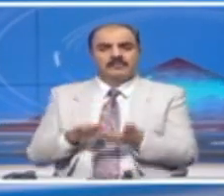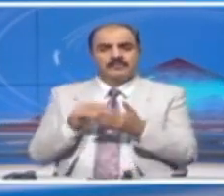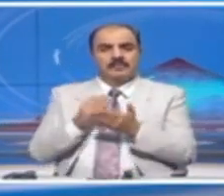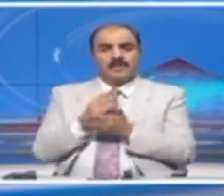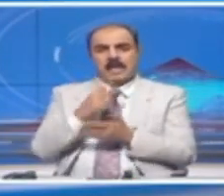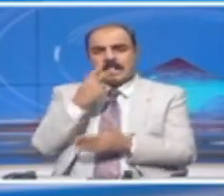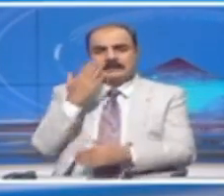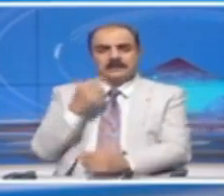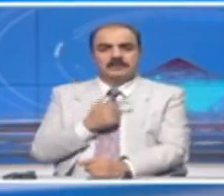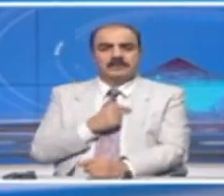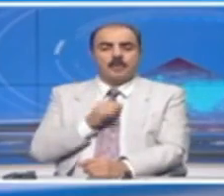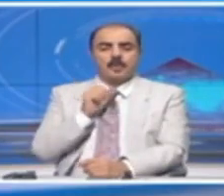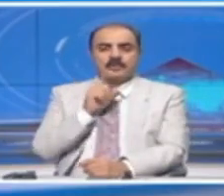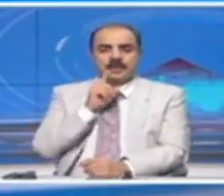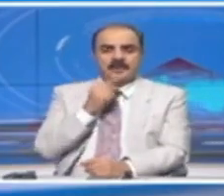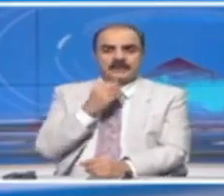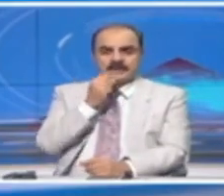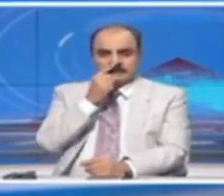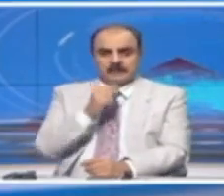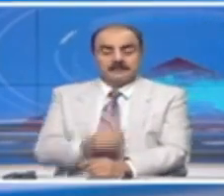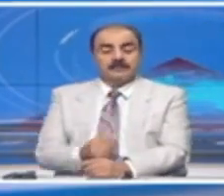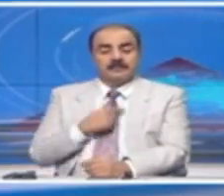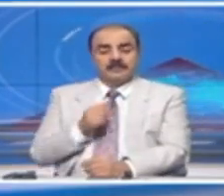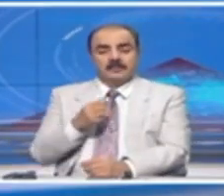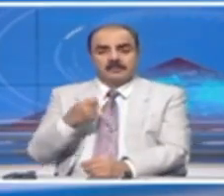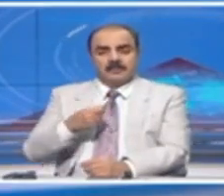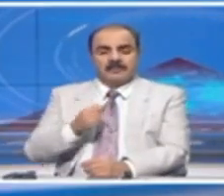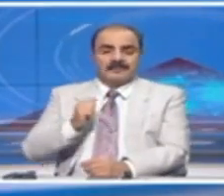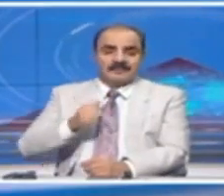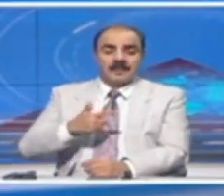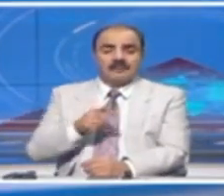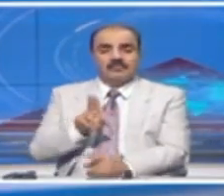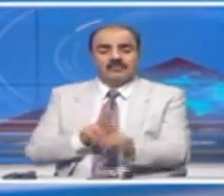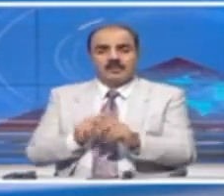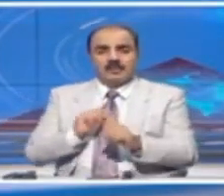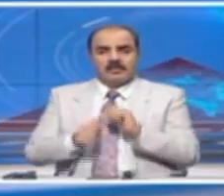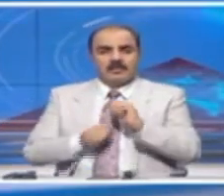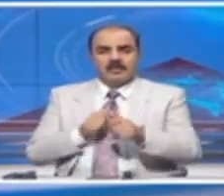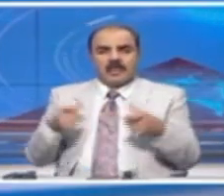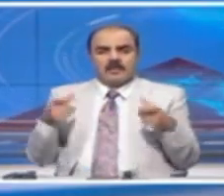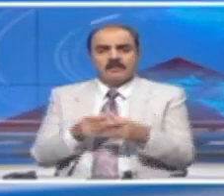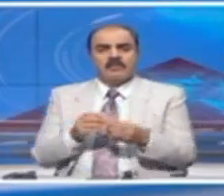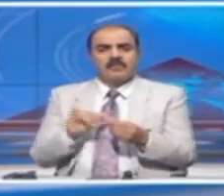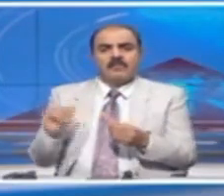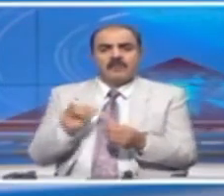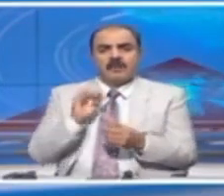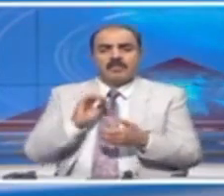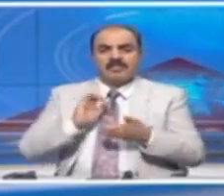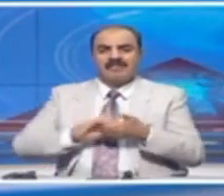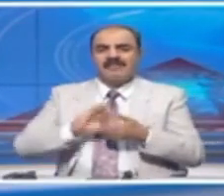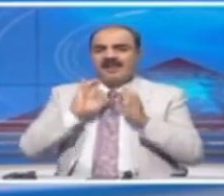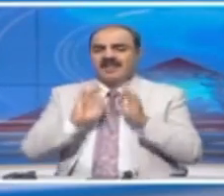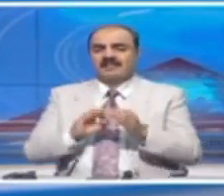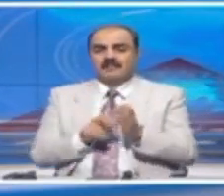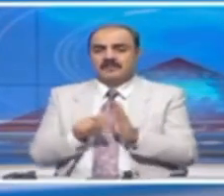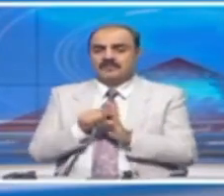حسين هريدي مساعد وزير الخارجية الأسبق. سيادة السفير، بعد التحية، المشاركون في الاجتماع أكدوا ضرورة